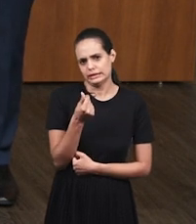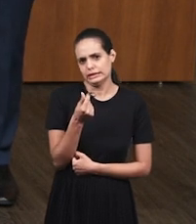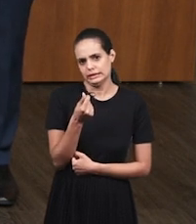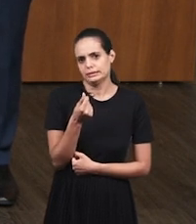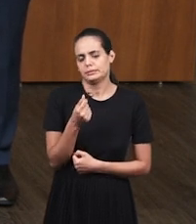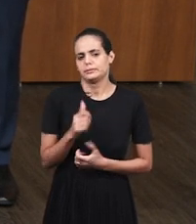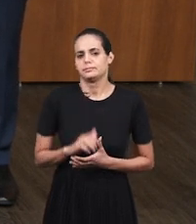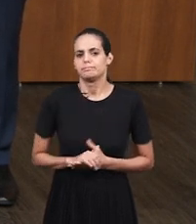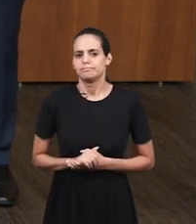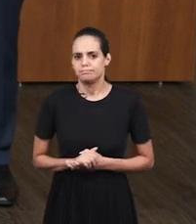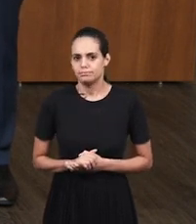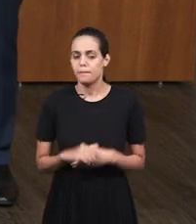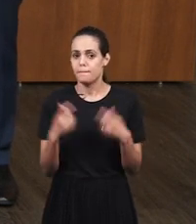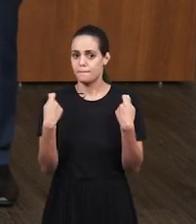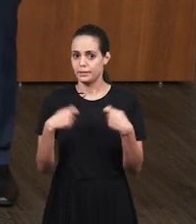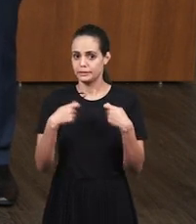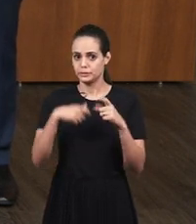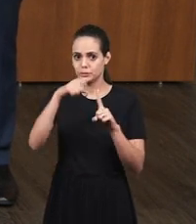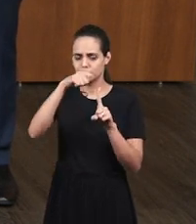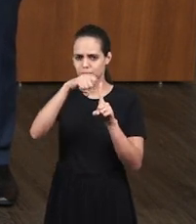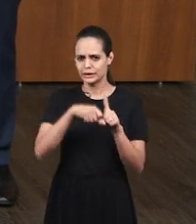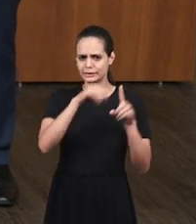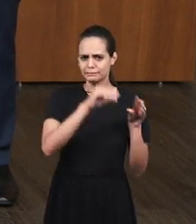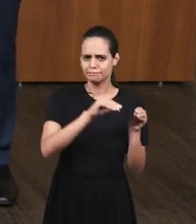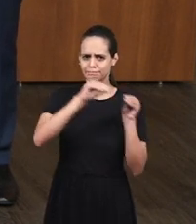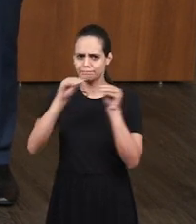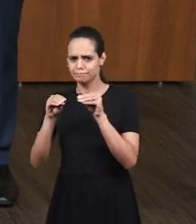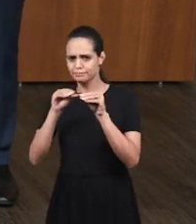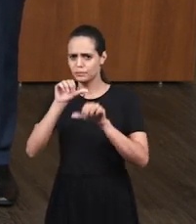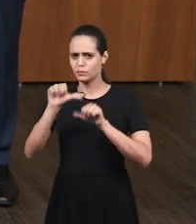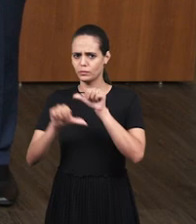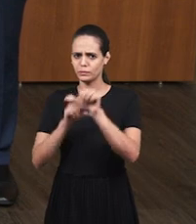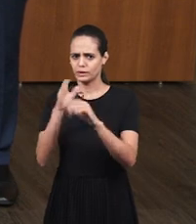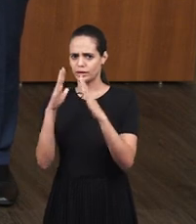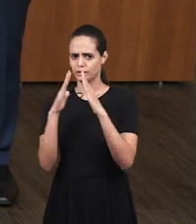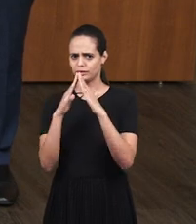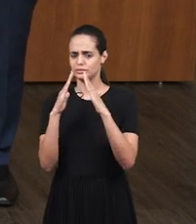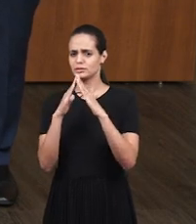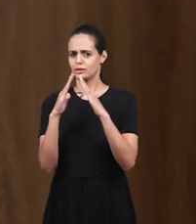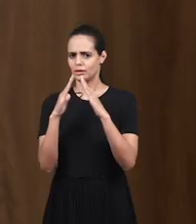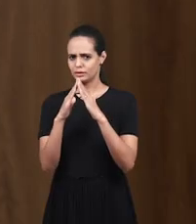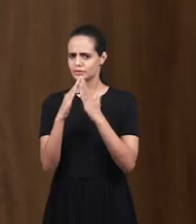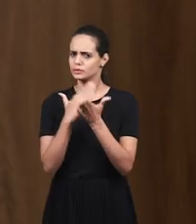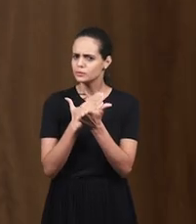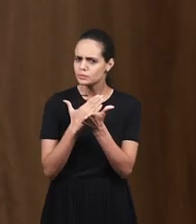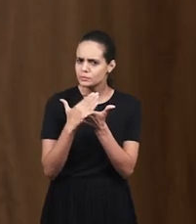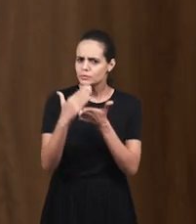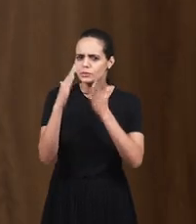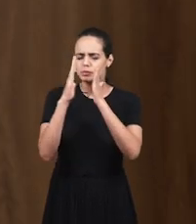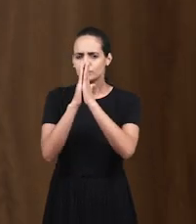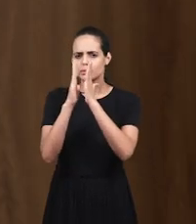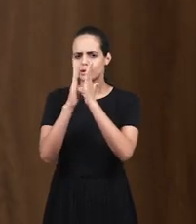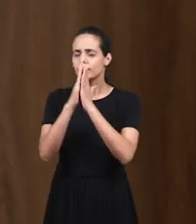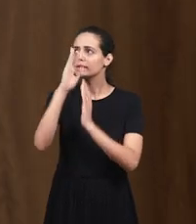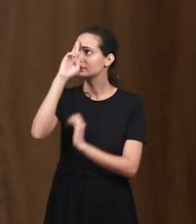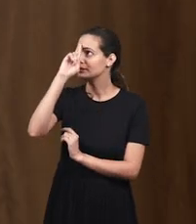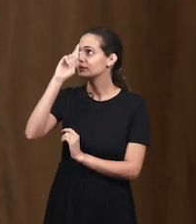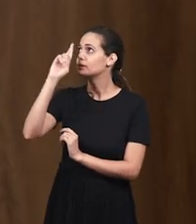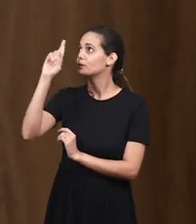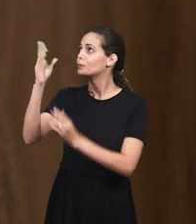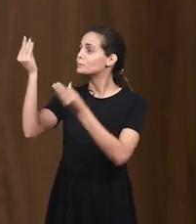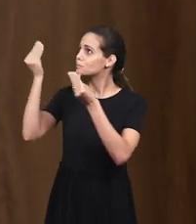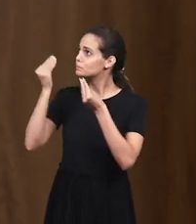проблем. Ему пришлось в этом месяце переехать. И он даже